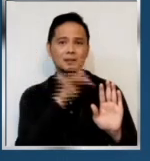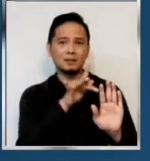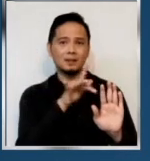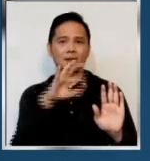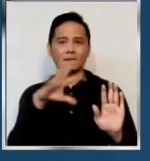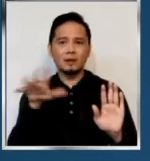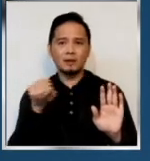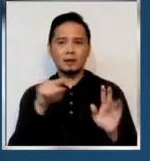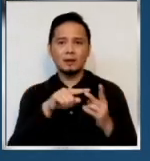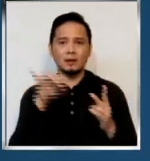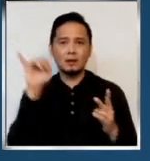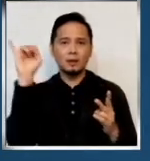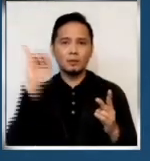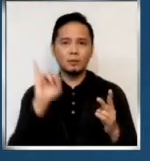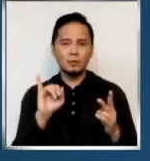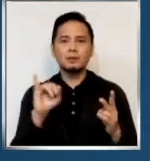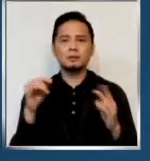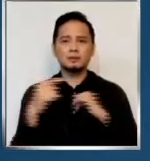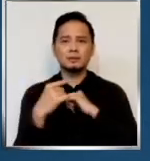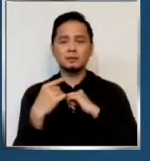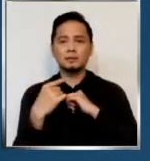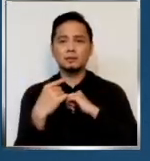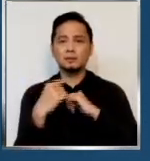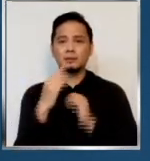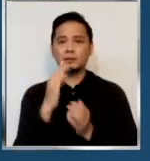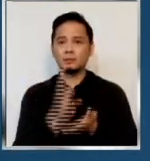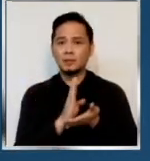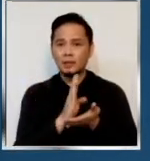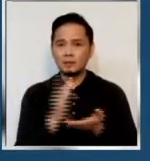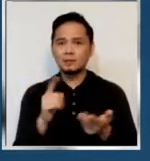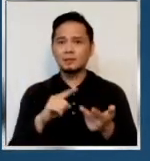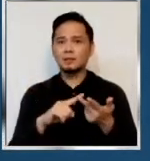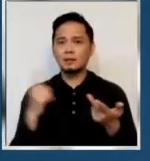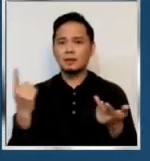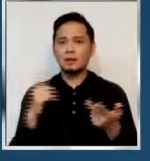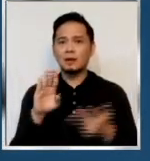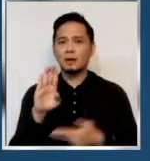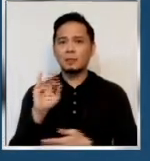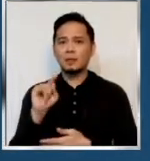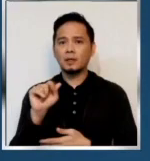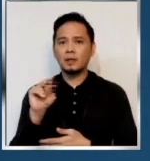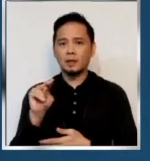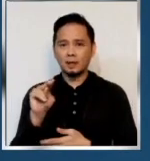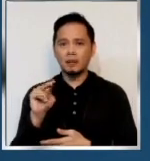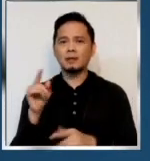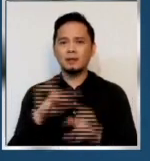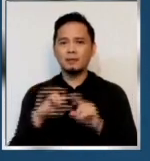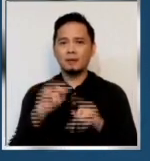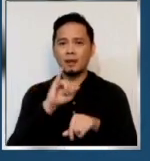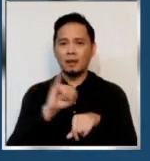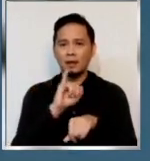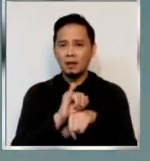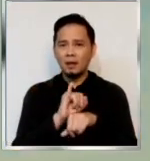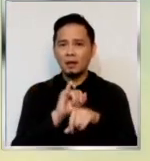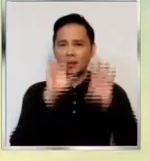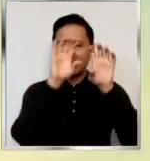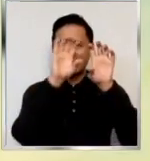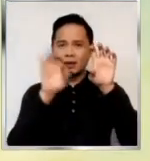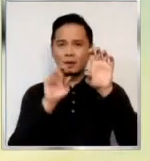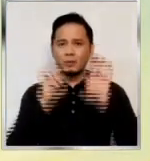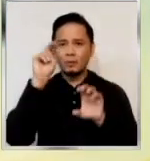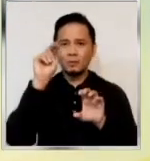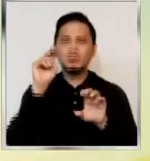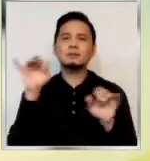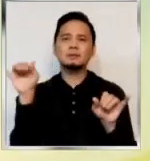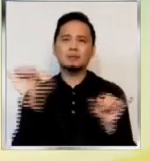sa Zambales at Bataan, kasama po ang Kalayaan Islands na delikado sa mga maliliit na bangka. Mga kapuso, huwag kalimutan ang I